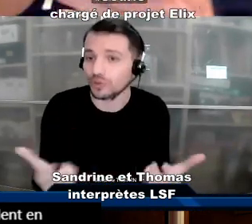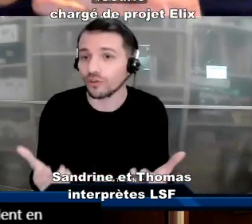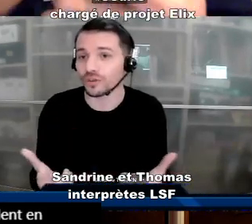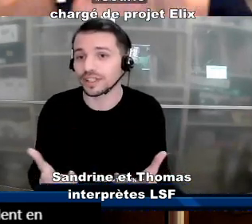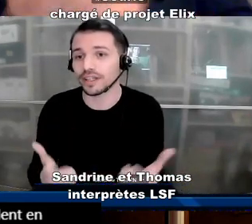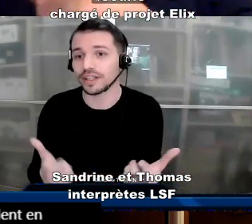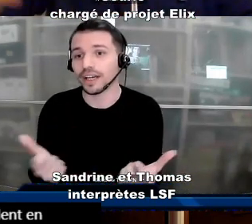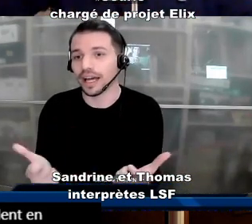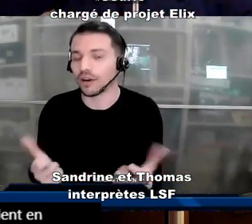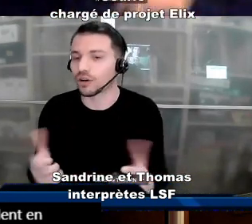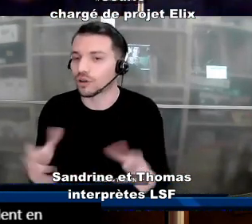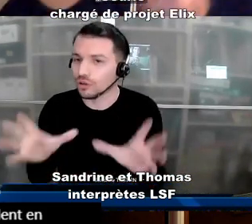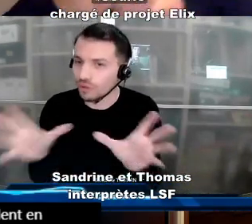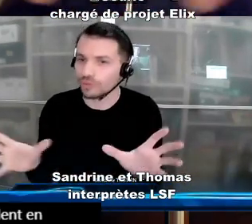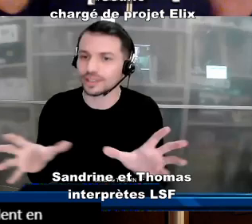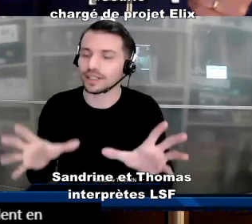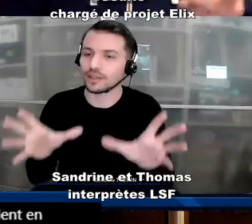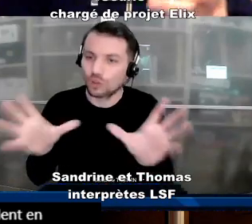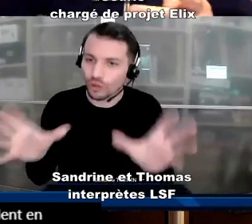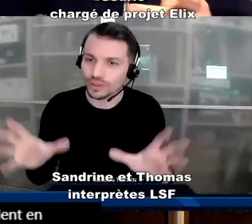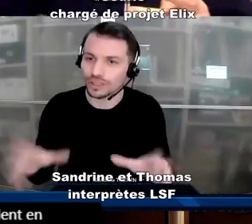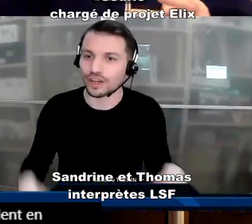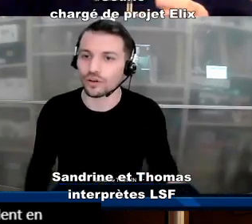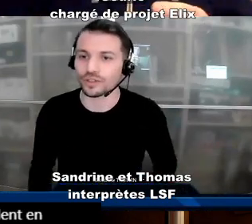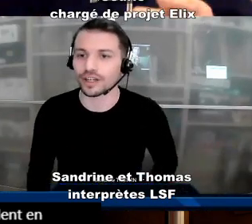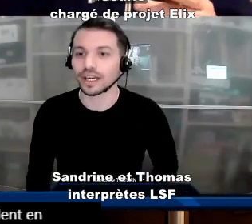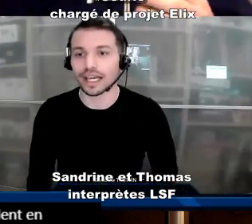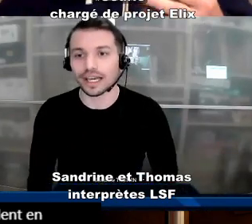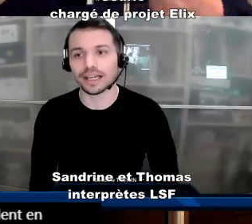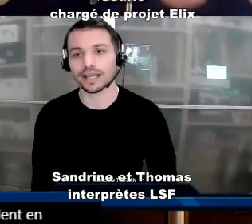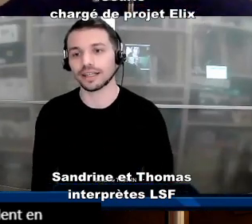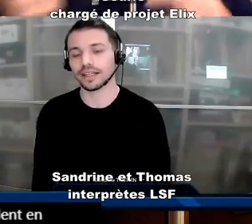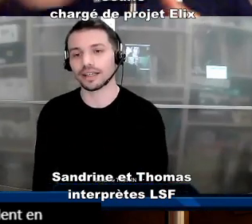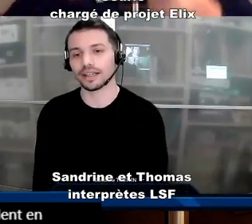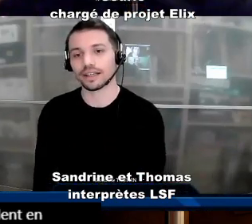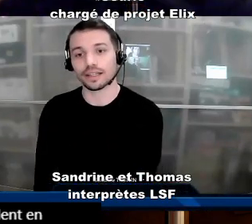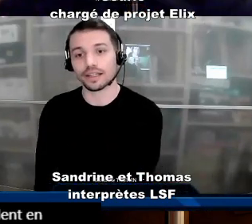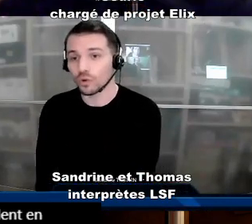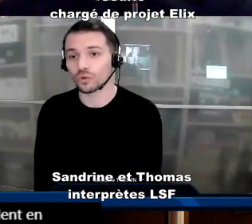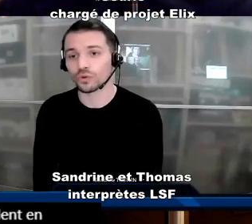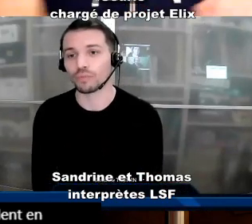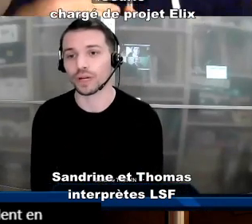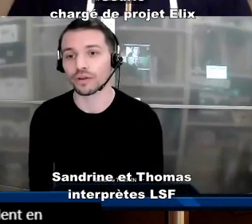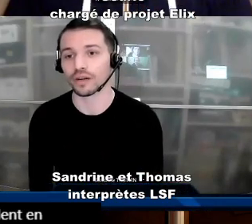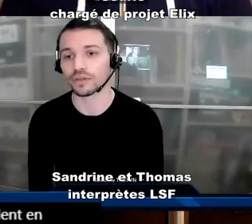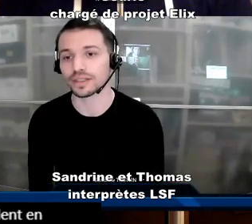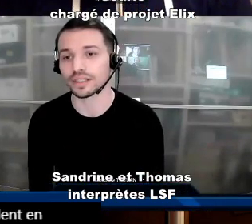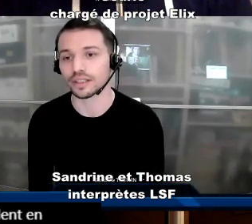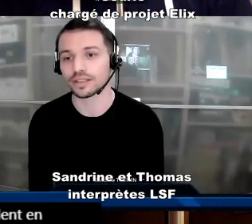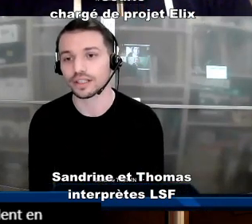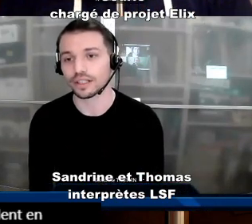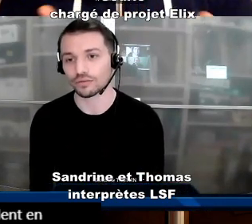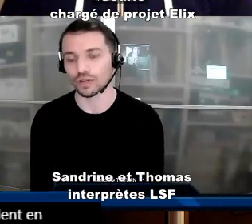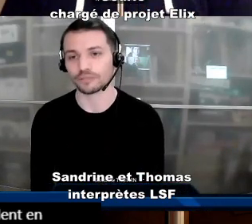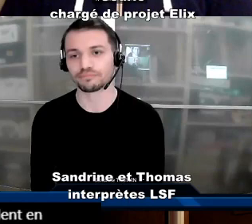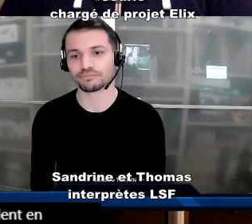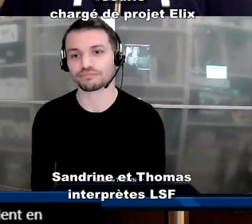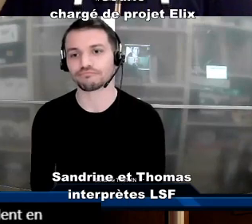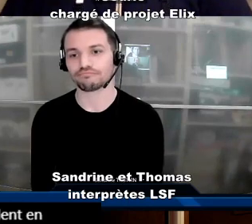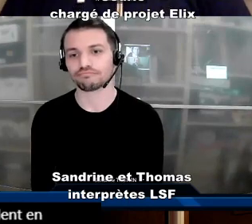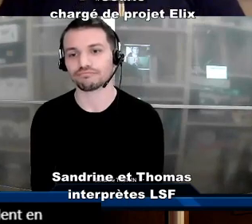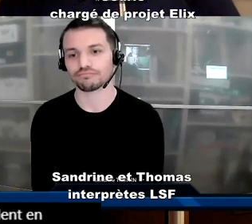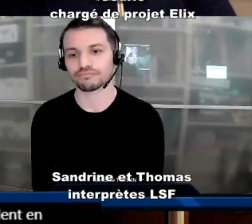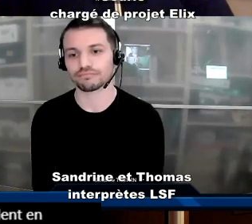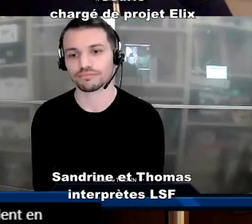de se coller plutôt au français, alors que non, c'est deux langues différentes, et il y a des mots qu'on ne trouve pas dans la langue des signes.